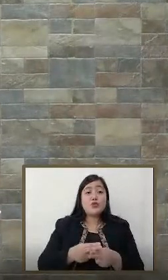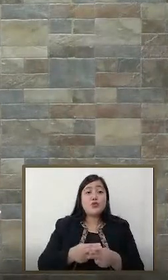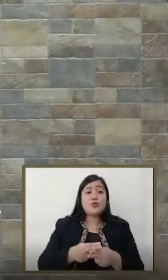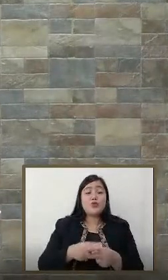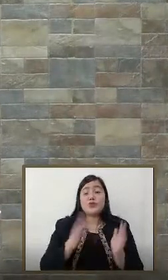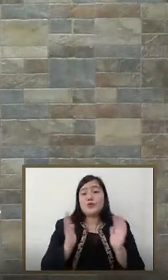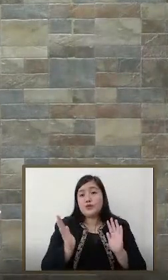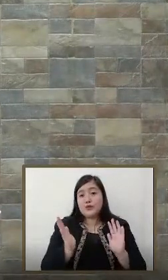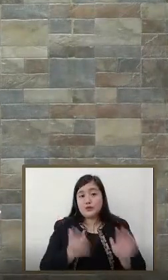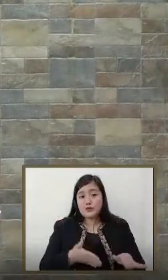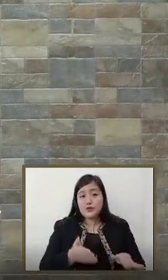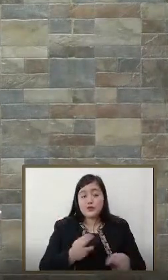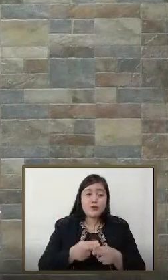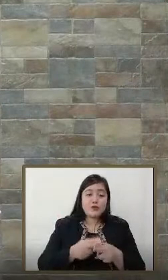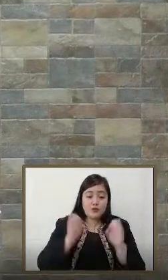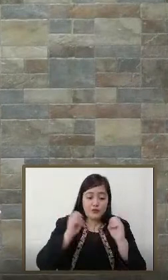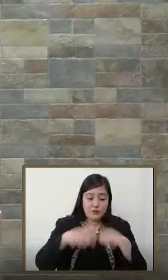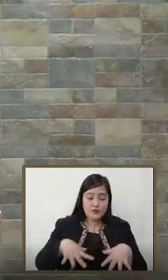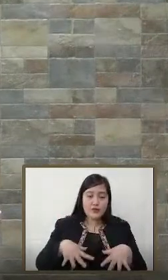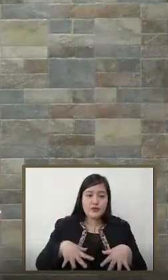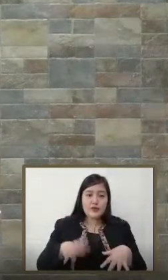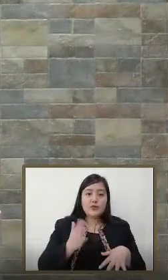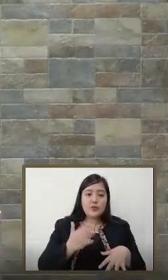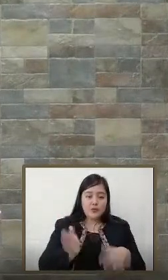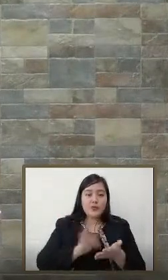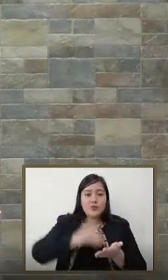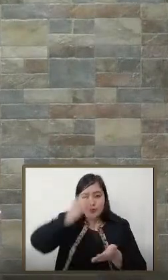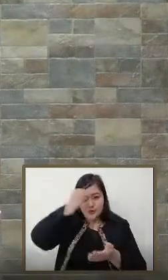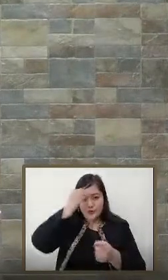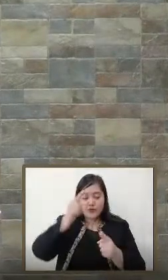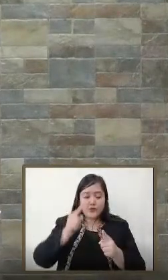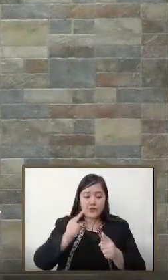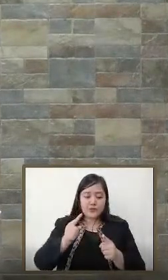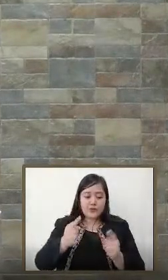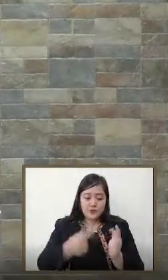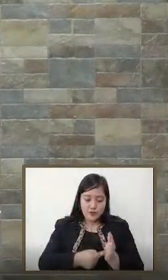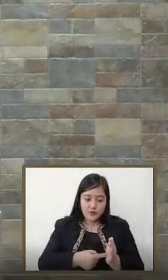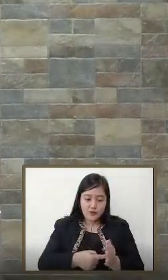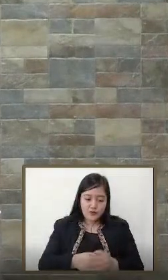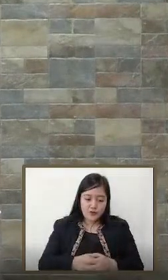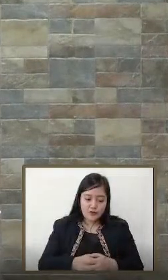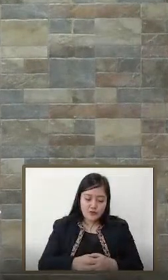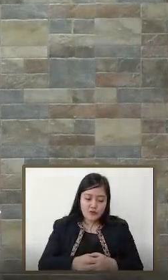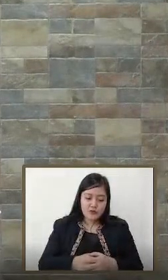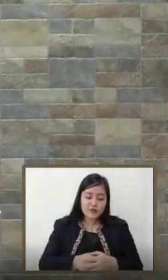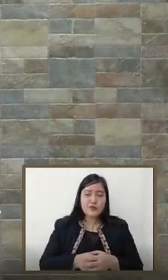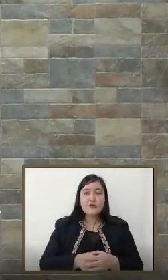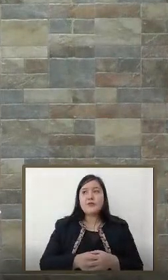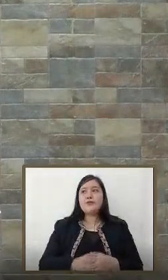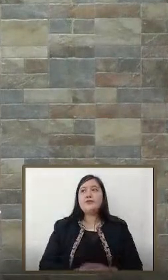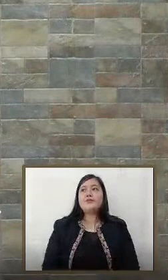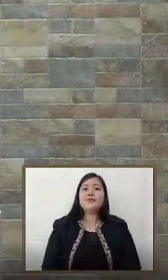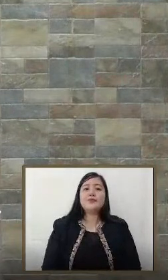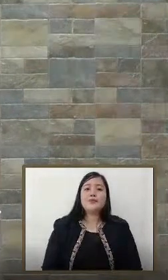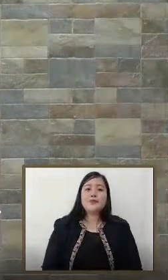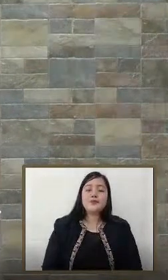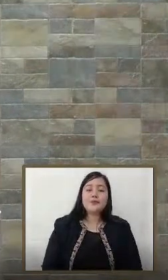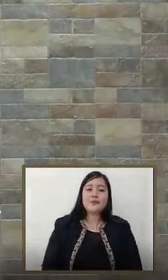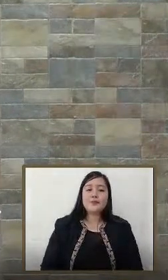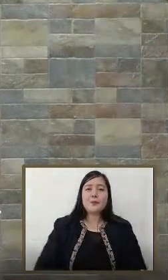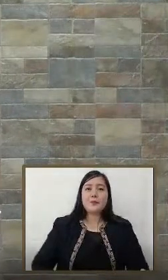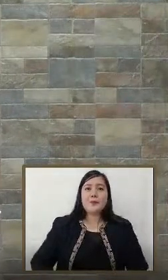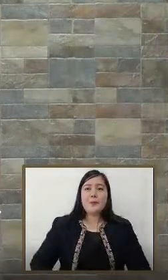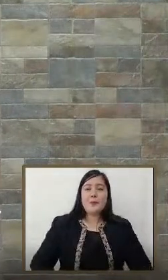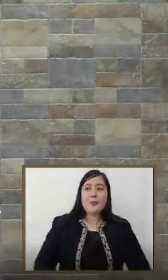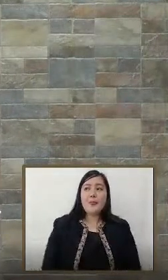nyo ito. Sapagkat wala akong nakita mga patid, so far ha, sa pagkabuhay ko sa ibabaw